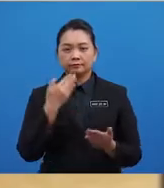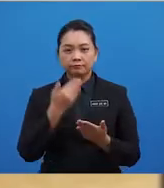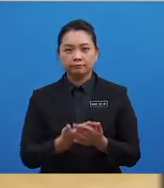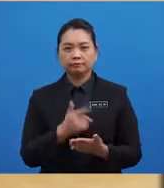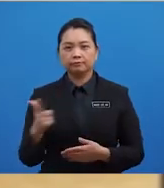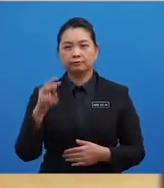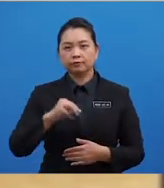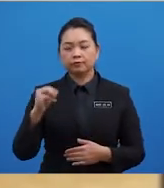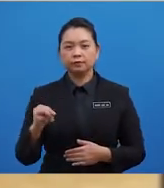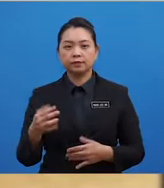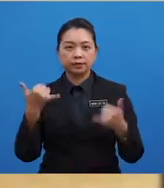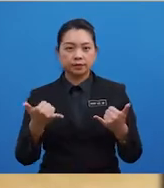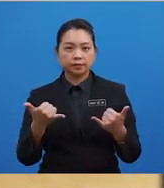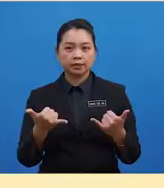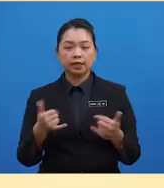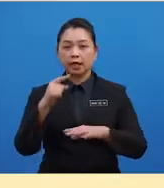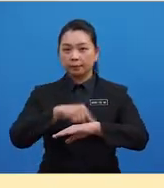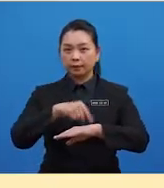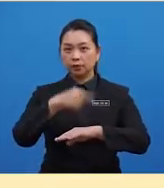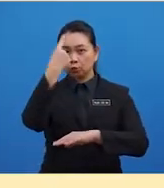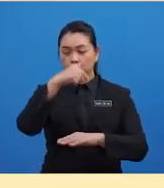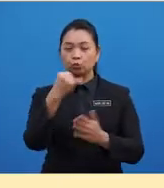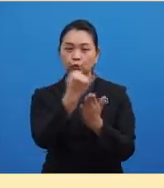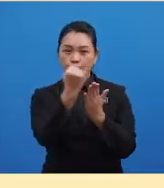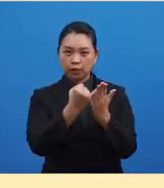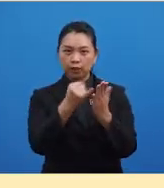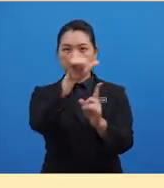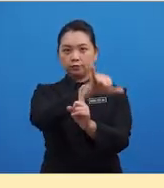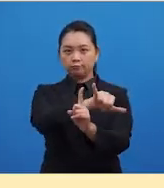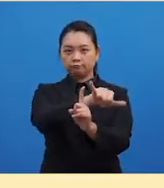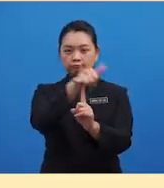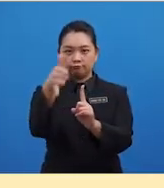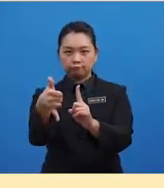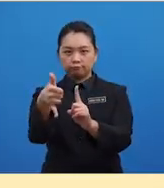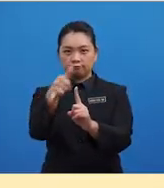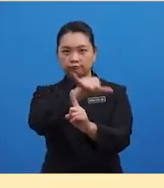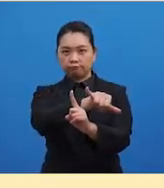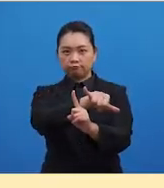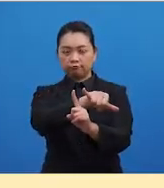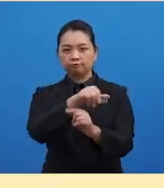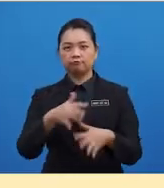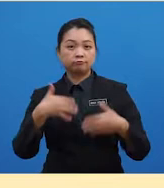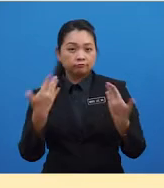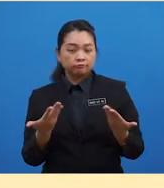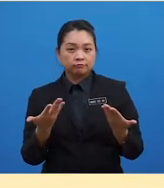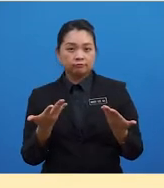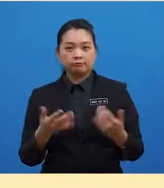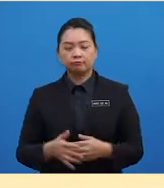Baiklah, murid-murid, sekarang tibalah masa untuk melukis paksi simetri. Jom kita lihat bagaimana